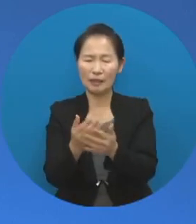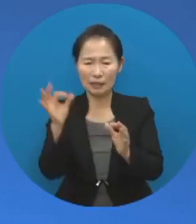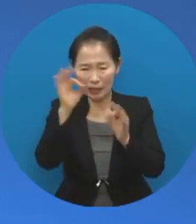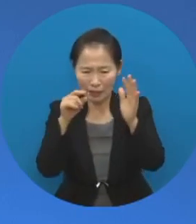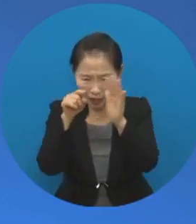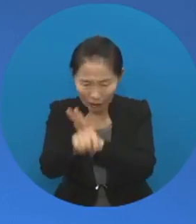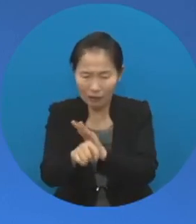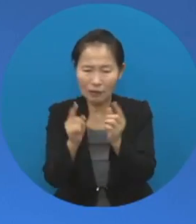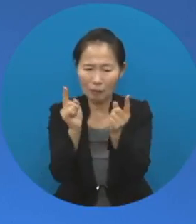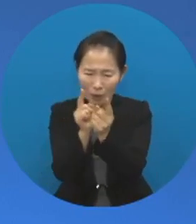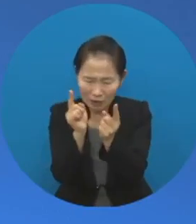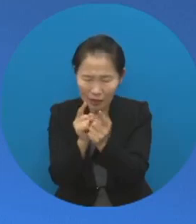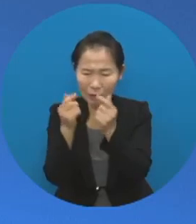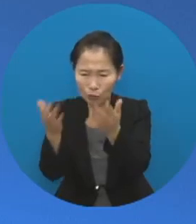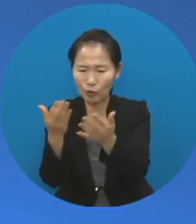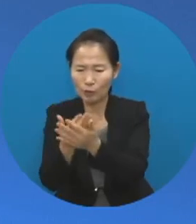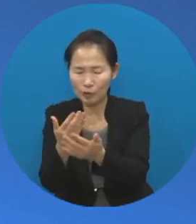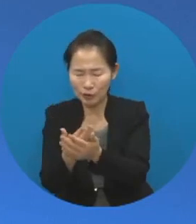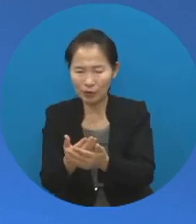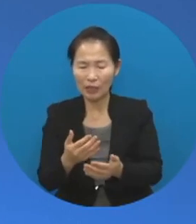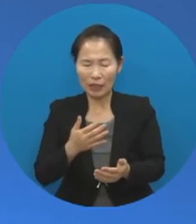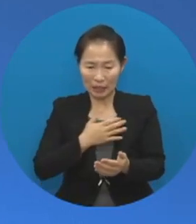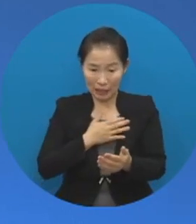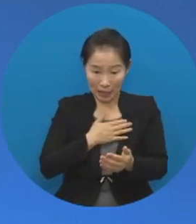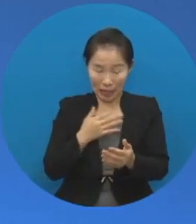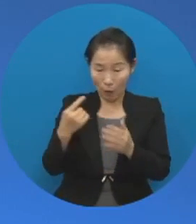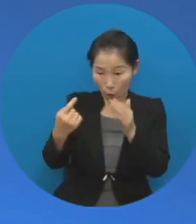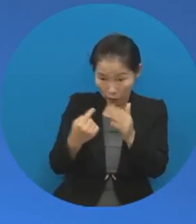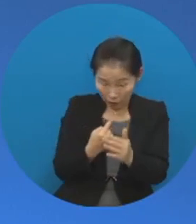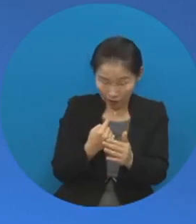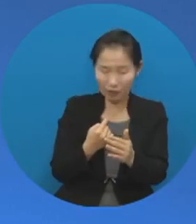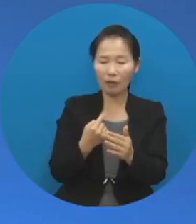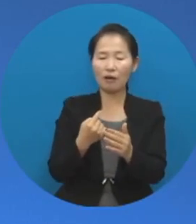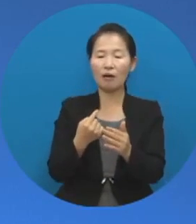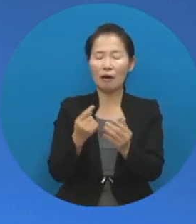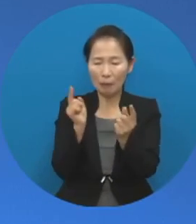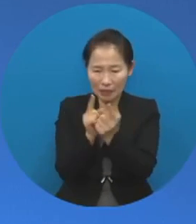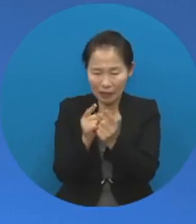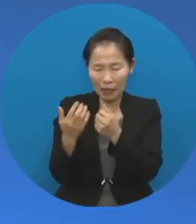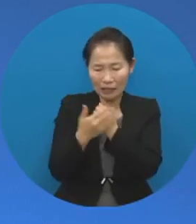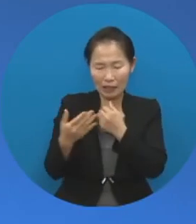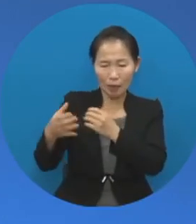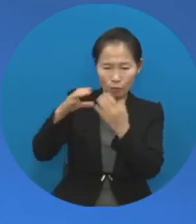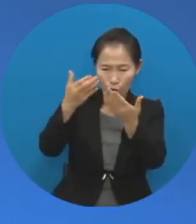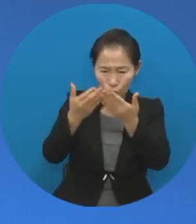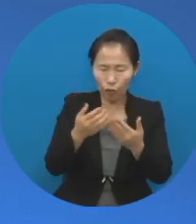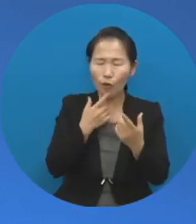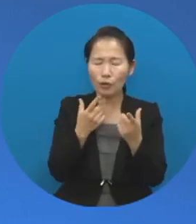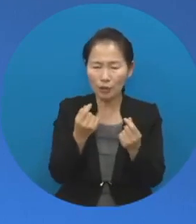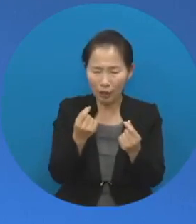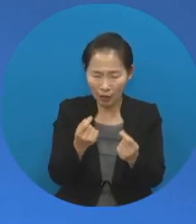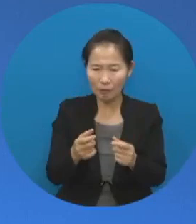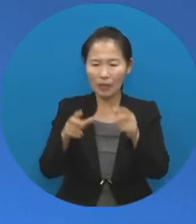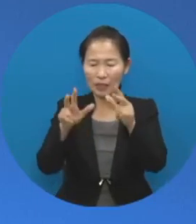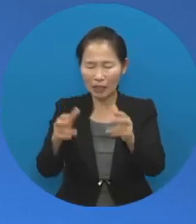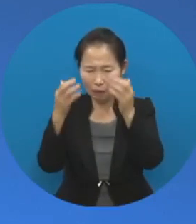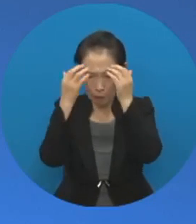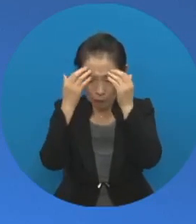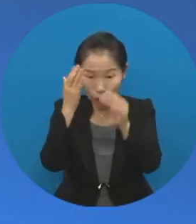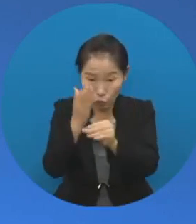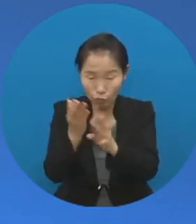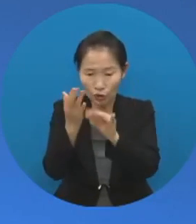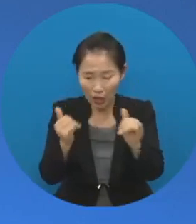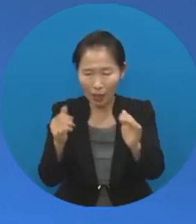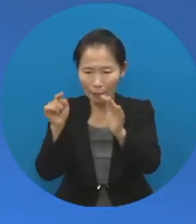찾아와서 저에게 은혜와 사랑을 부어주시고 제 삶의 이유가 되신 것처럼 지금 고통받고 있는 그 한 분에게 하나님